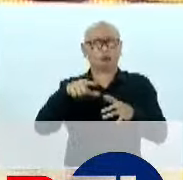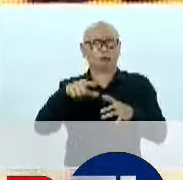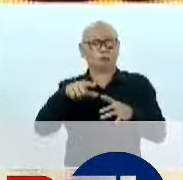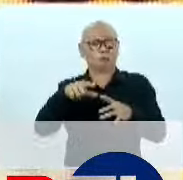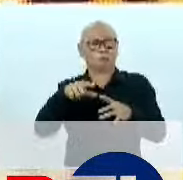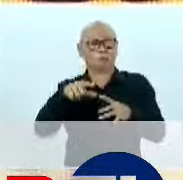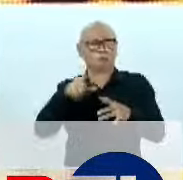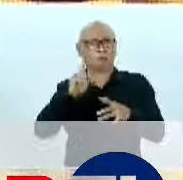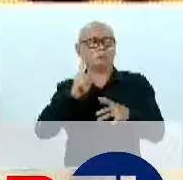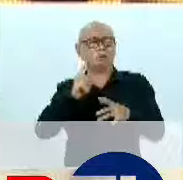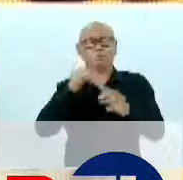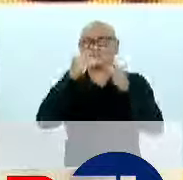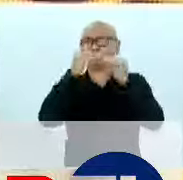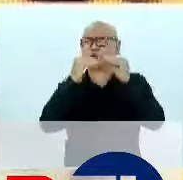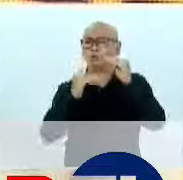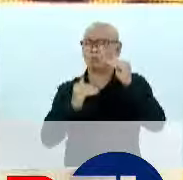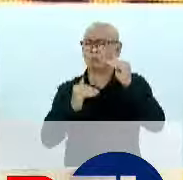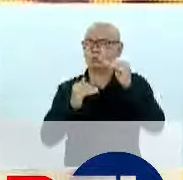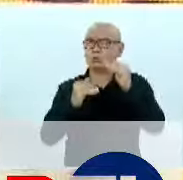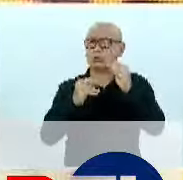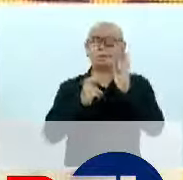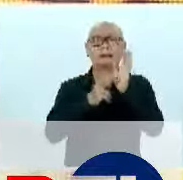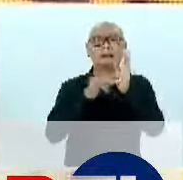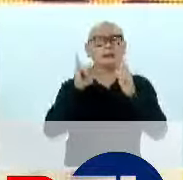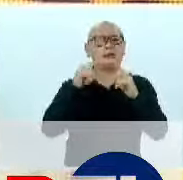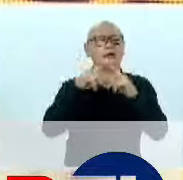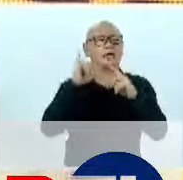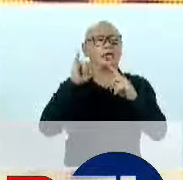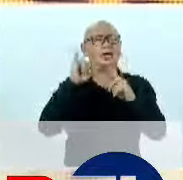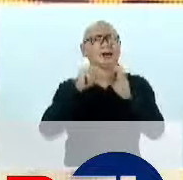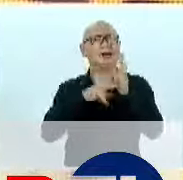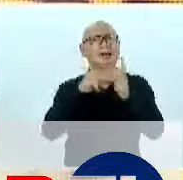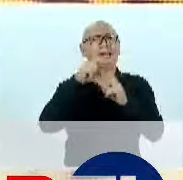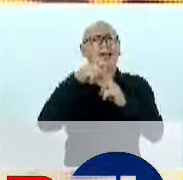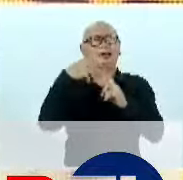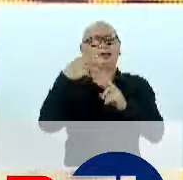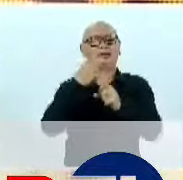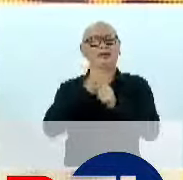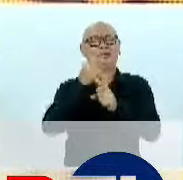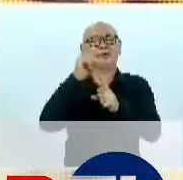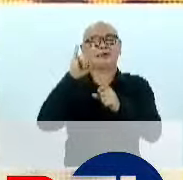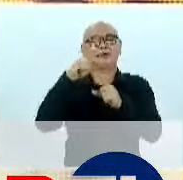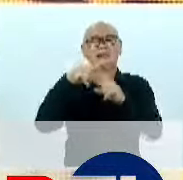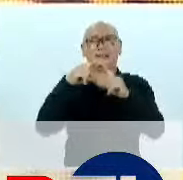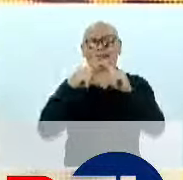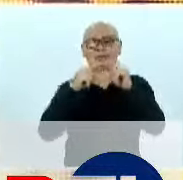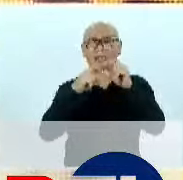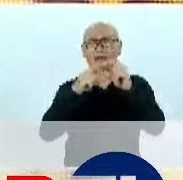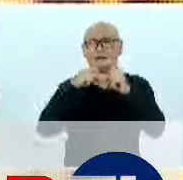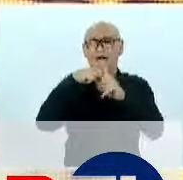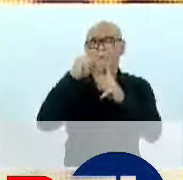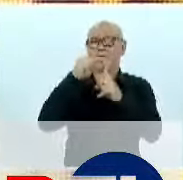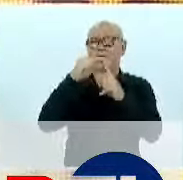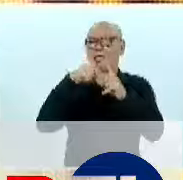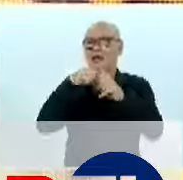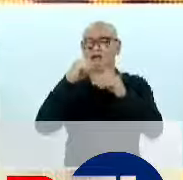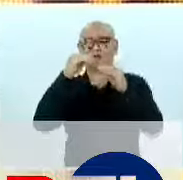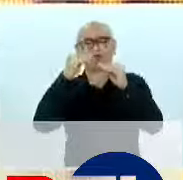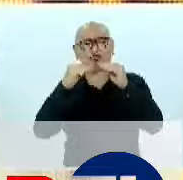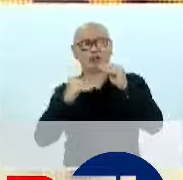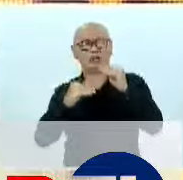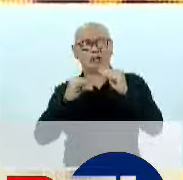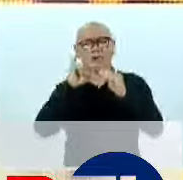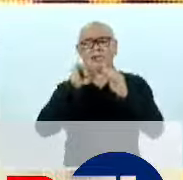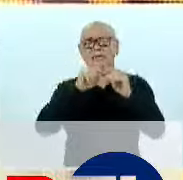oleh turunnya penilaian integritas oleh KPK turunnya indeks demokrasi maupun